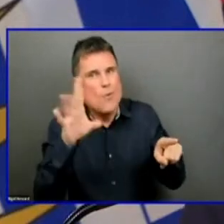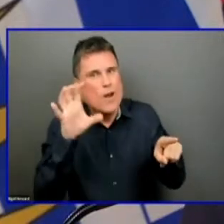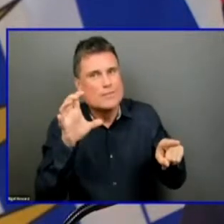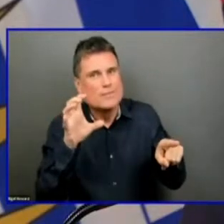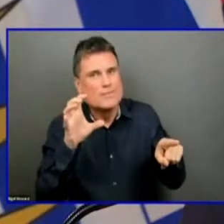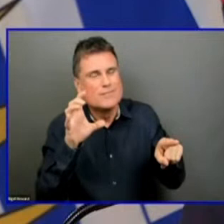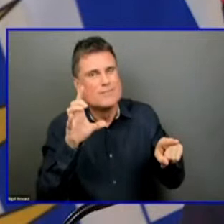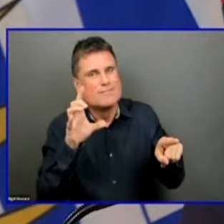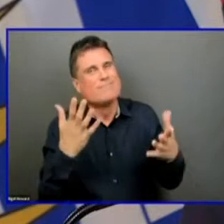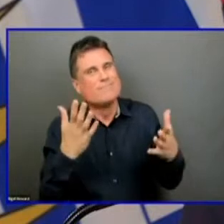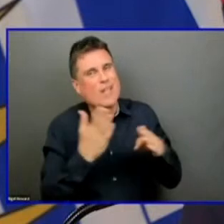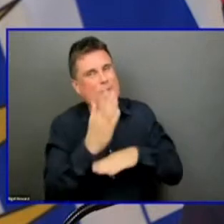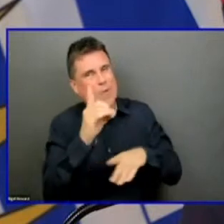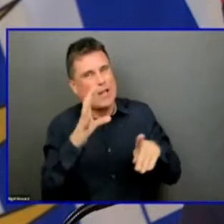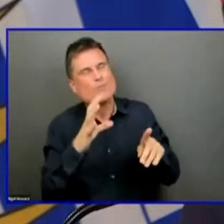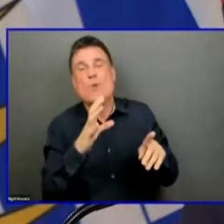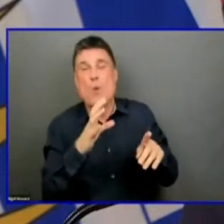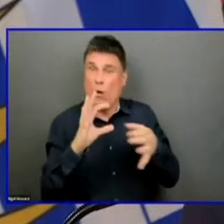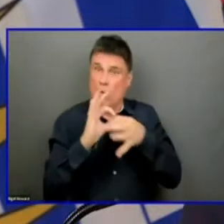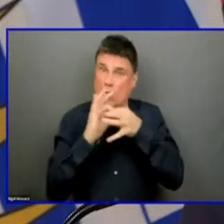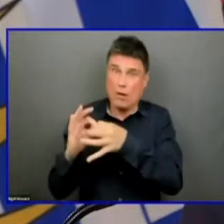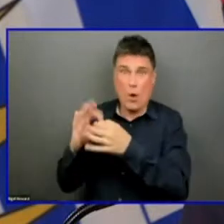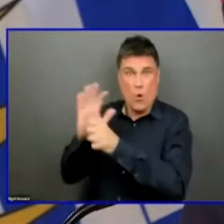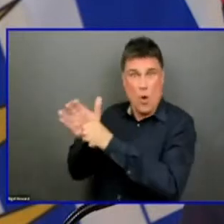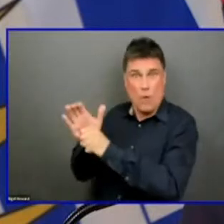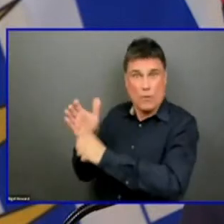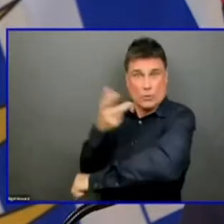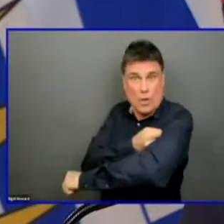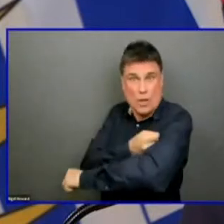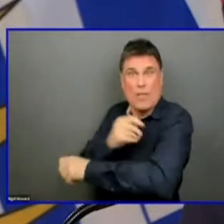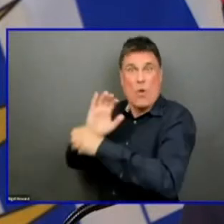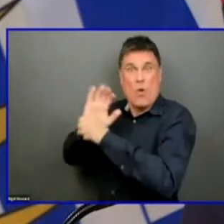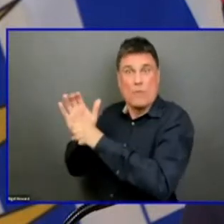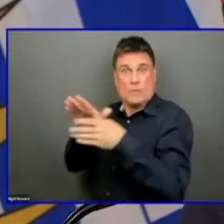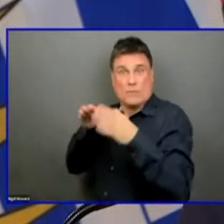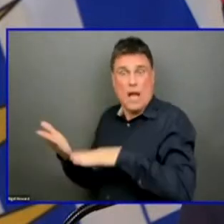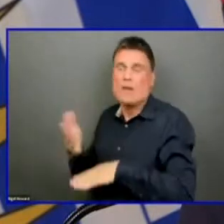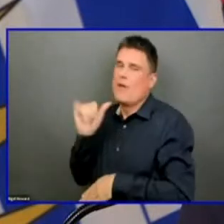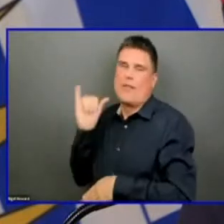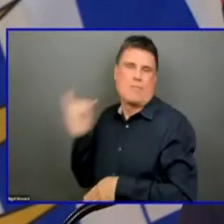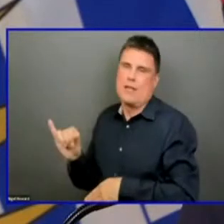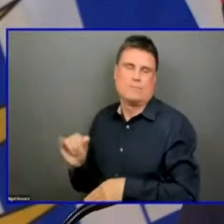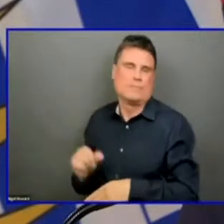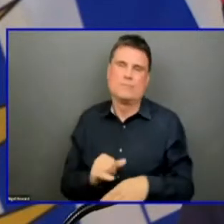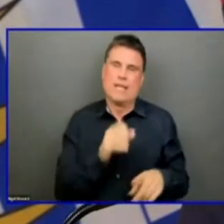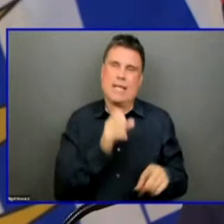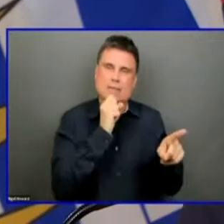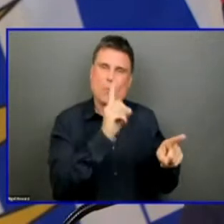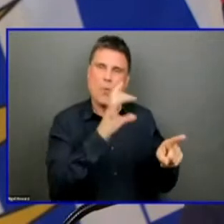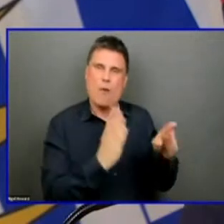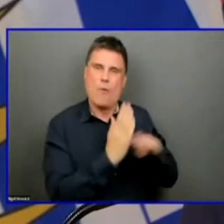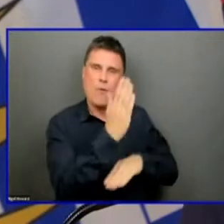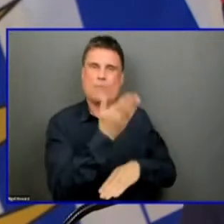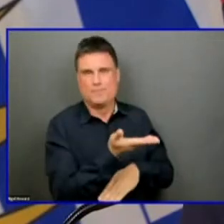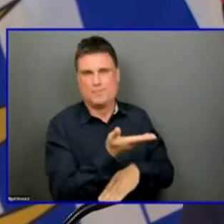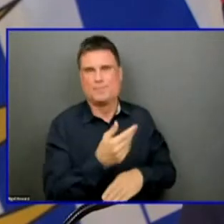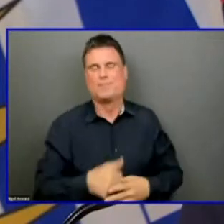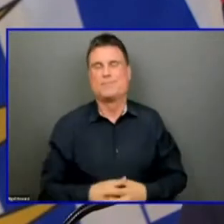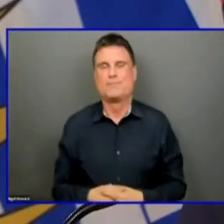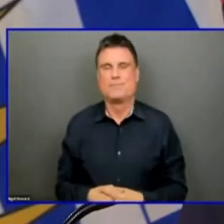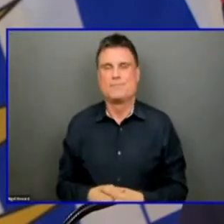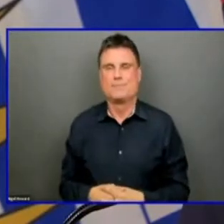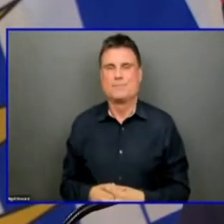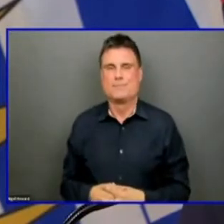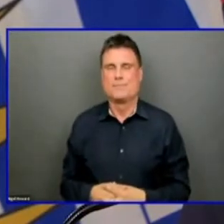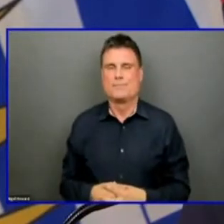Henry, you mentioned 是不是打疫苗死亡，是打了疫苗之后仍然死亡。 In place now than we did in November and December when